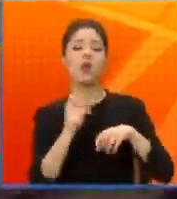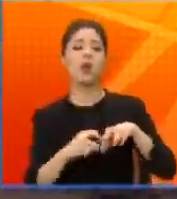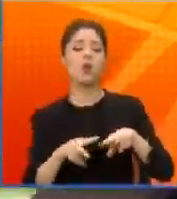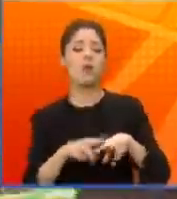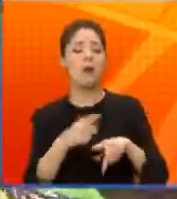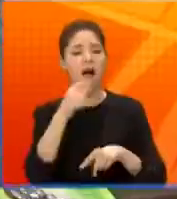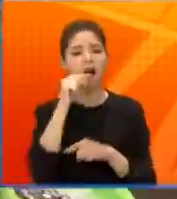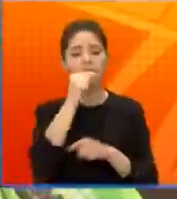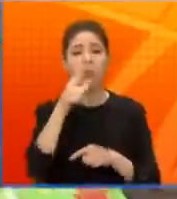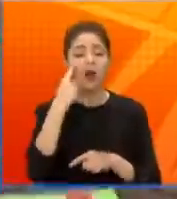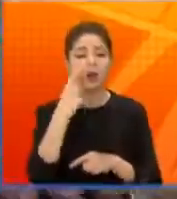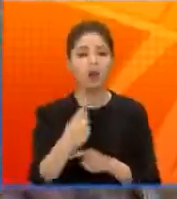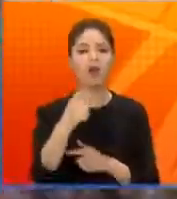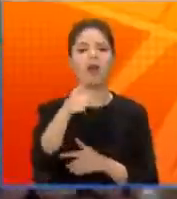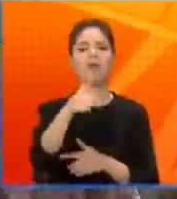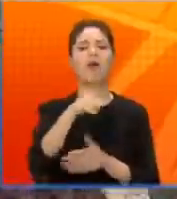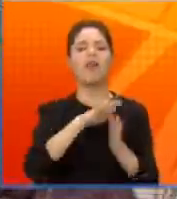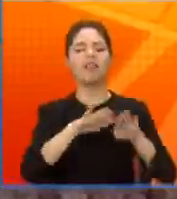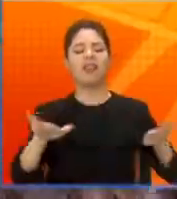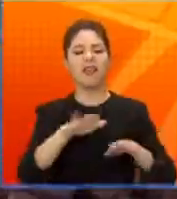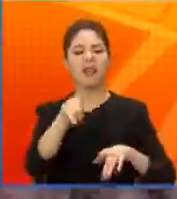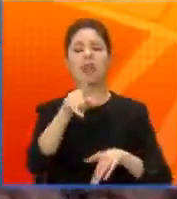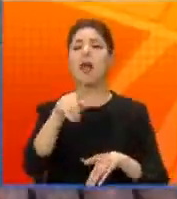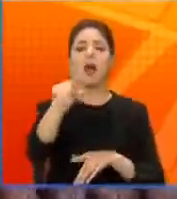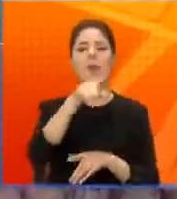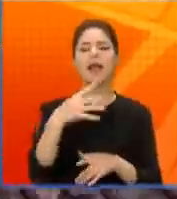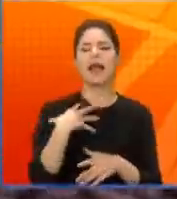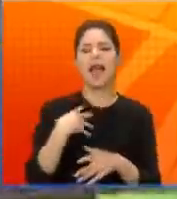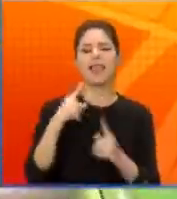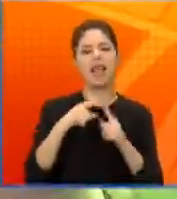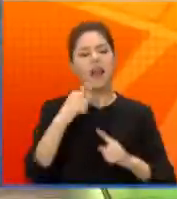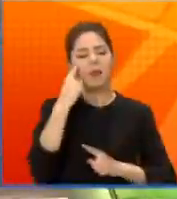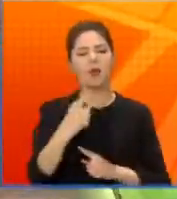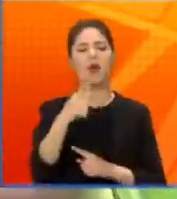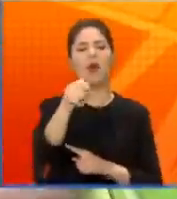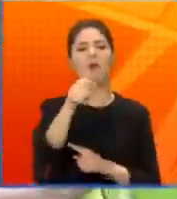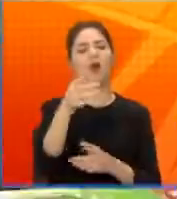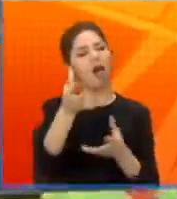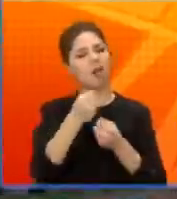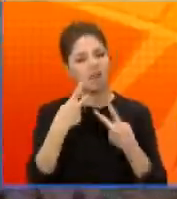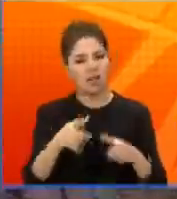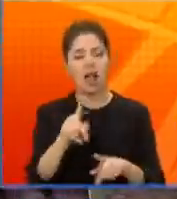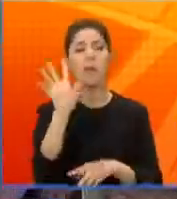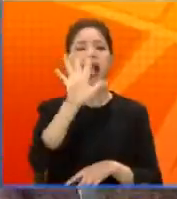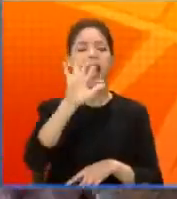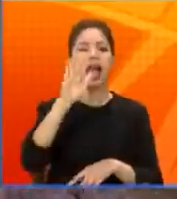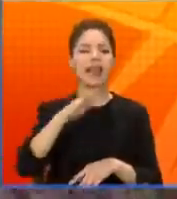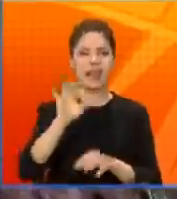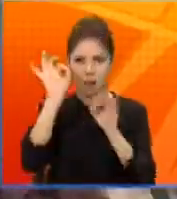da tezgahta en ön sırada yerini aldı. Her bütçeye uygun hurma var. Hurma fiyatı bu sene 50 liradan